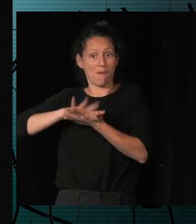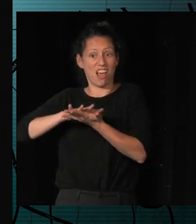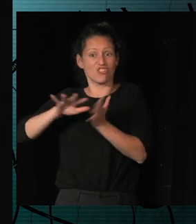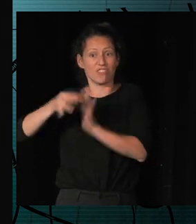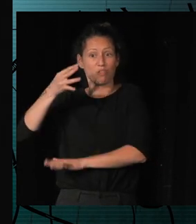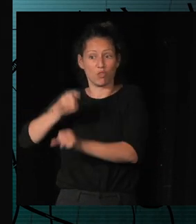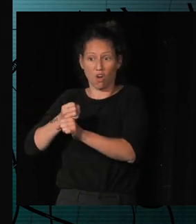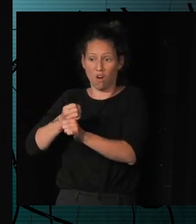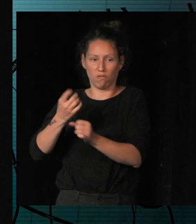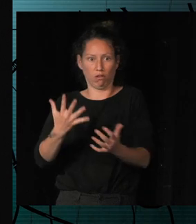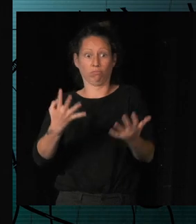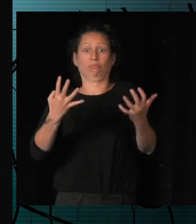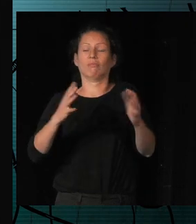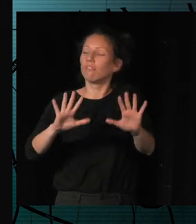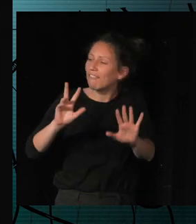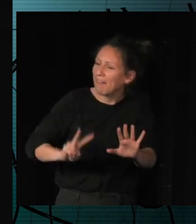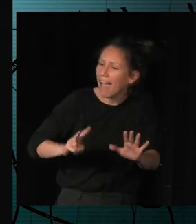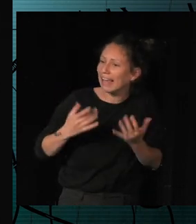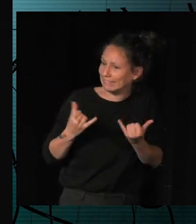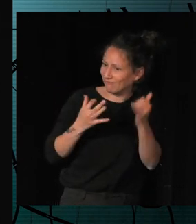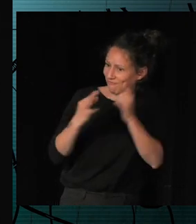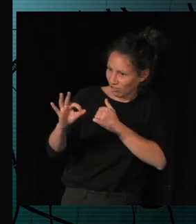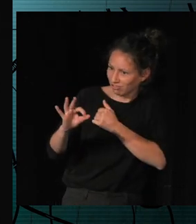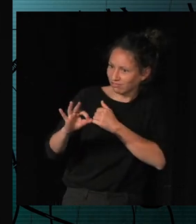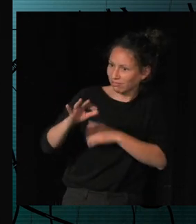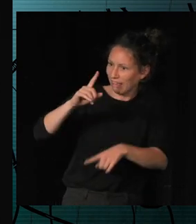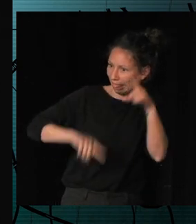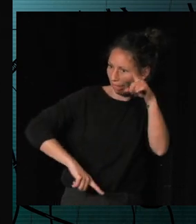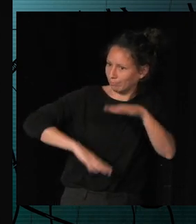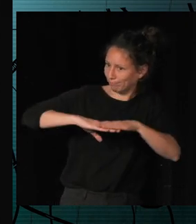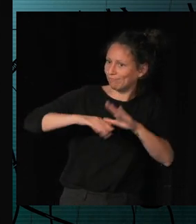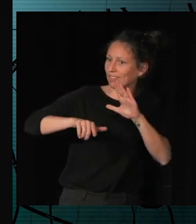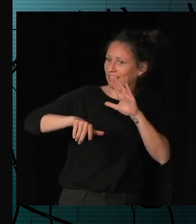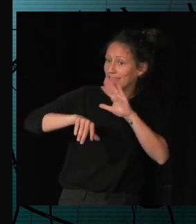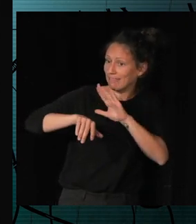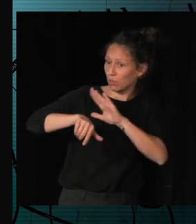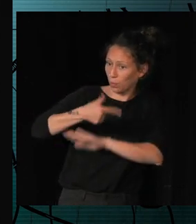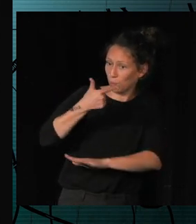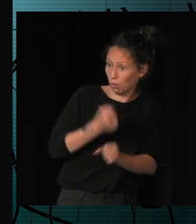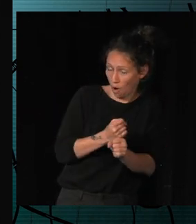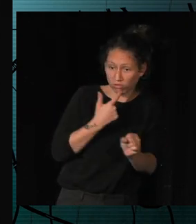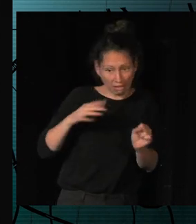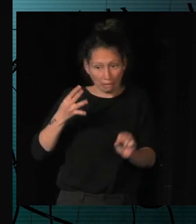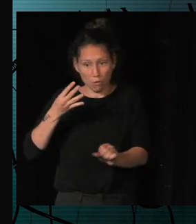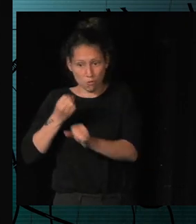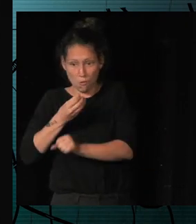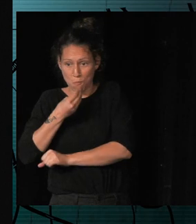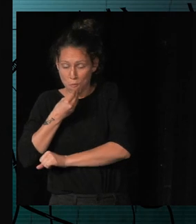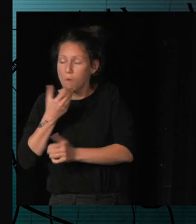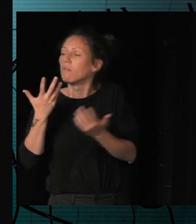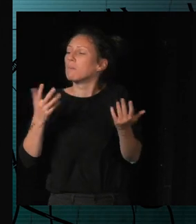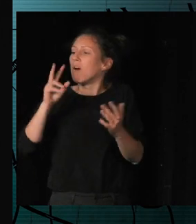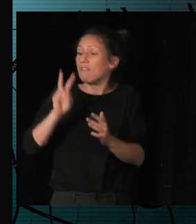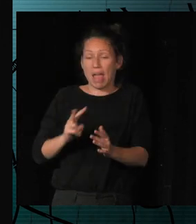moins de 12 ans en France ce qui peut être étonnant parce qu'il y a quand même effectivement le film ten parler judice il va assez loin et là de le revoir alors je l'ai revu depuis he que je l'avais au ciné mais